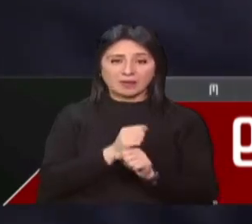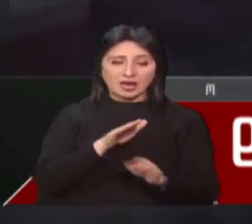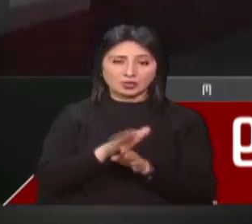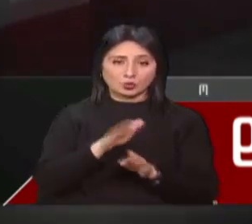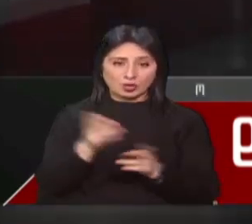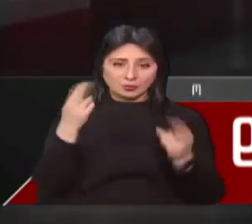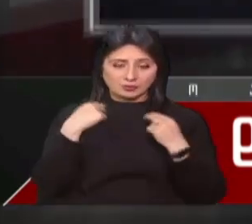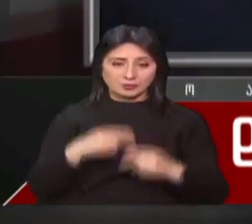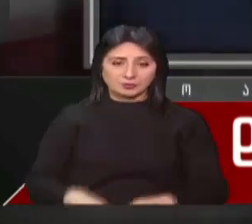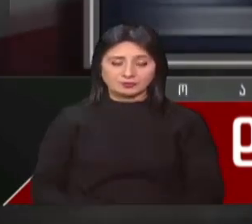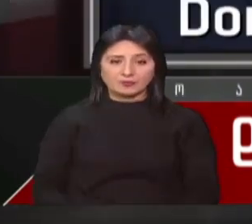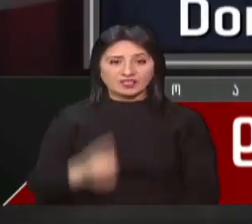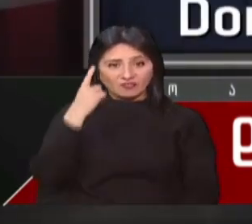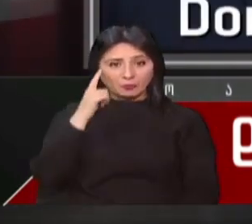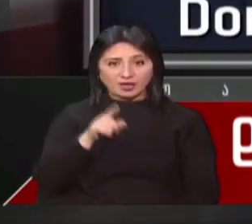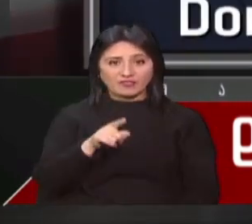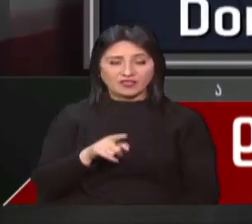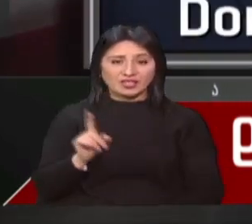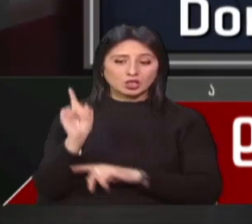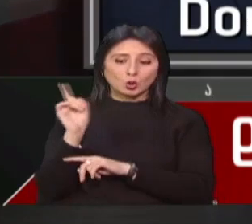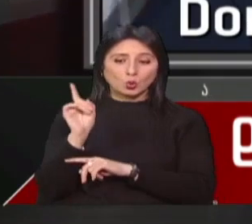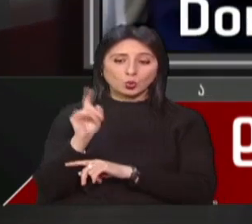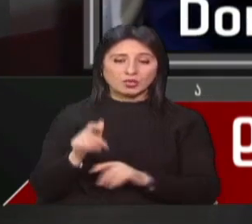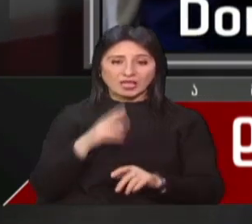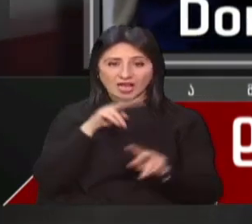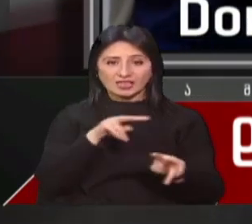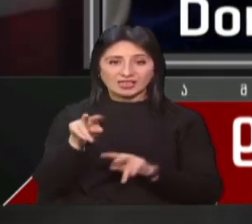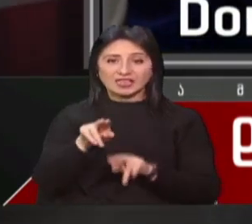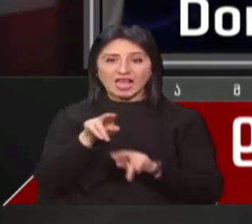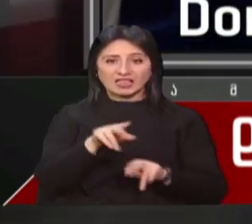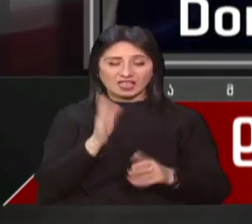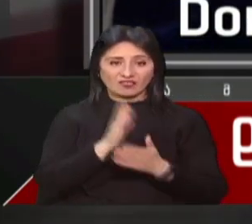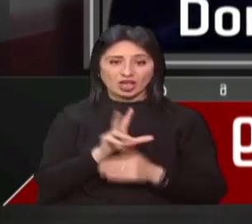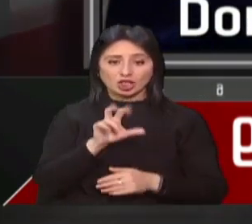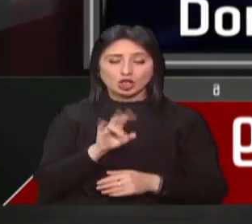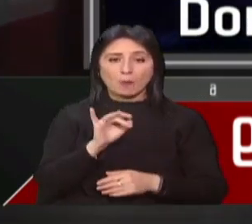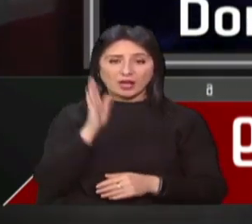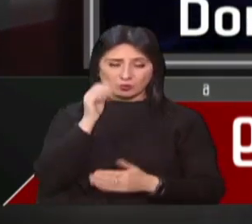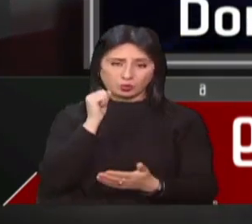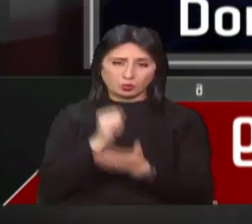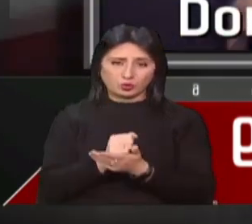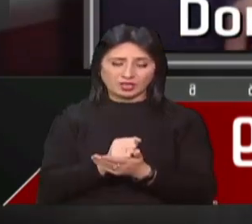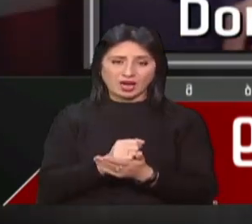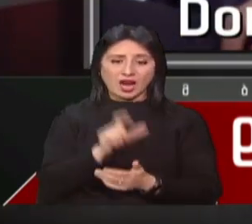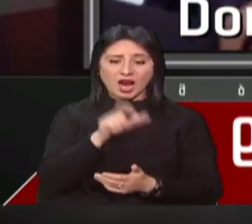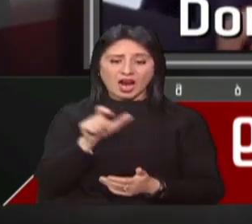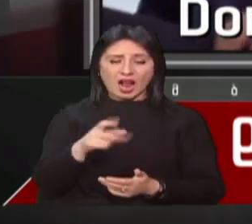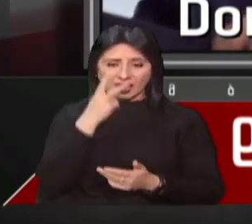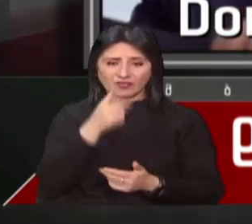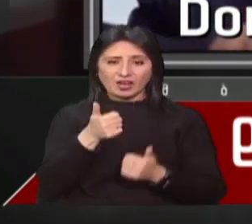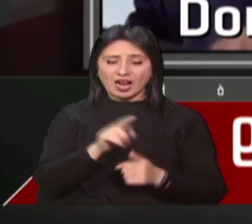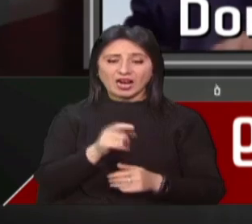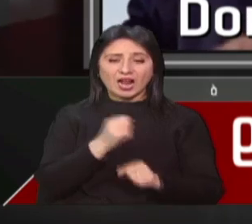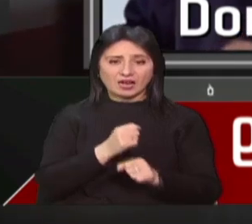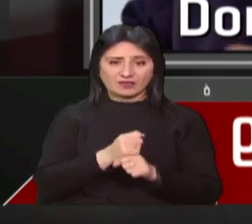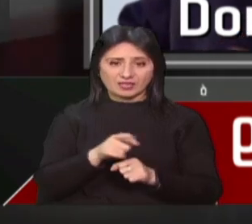აკეთებს. ვფიქრობ, რომ ეს კუდიანებზე ნადირობა ძლიერ დარტყმას მიაყენებს ჯო ბაიდენს. ამერიკელი ხალხი კარგად ხედავს, რას აკეთებენ